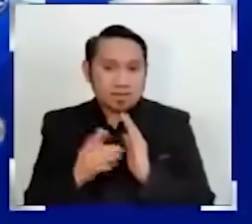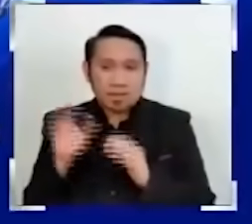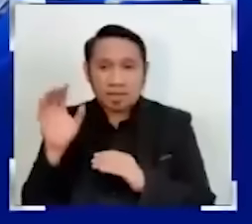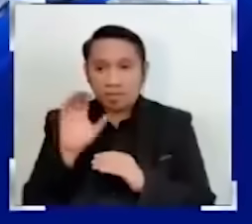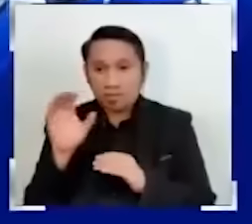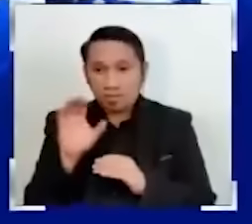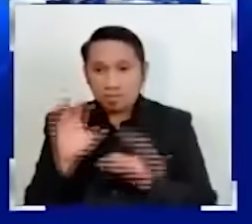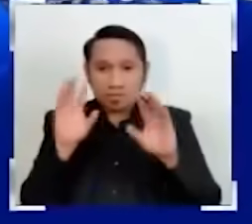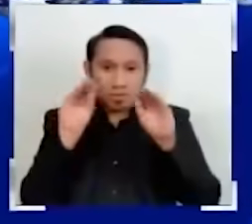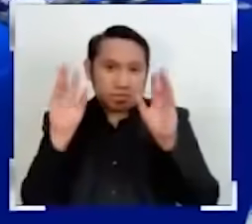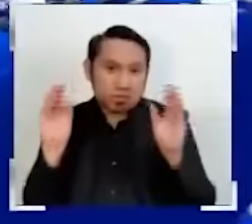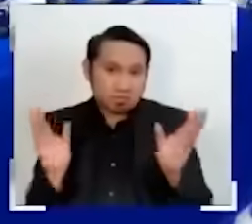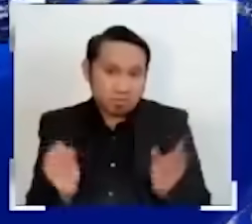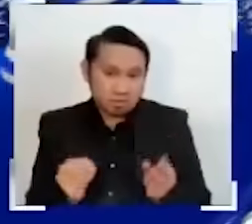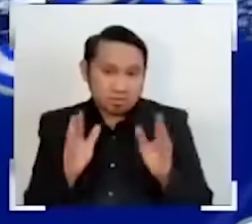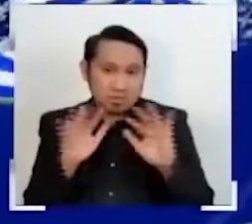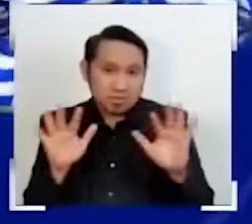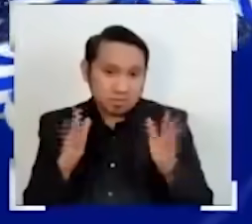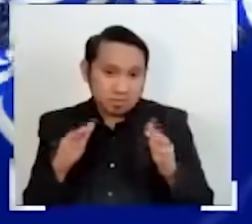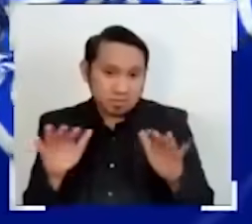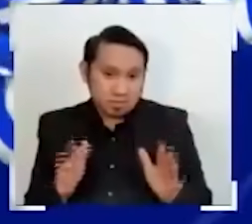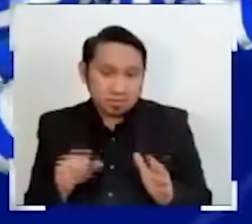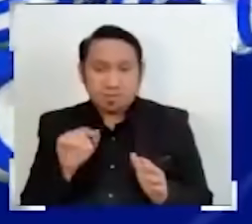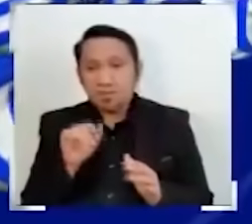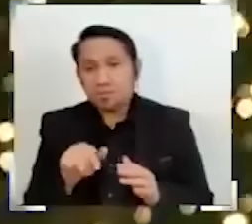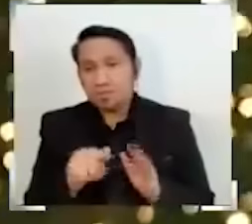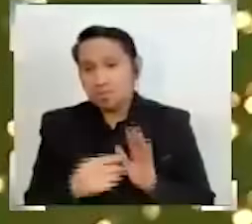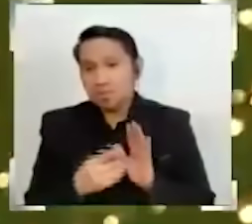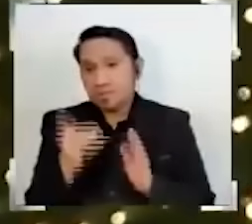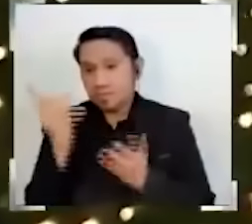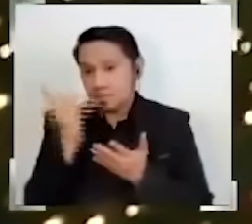Parañaque. Saksi si Oscar Oida.